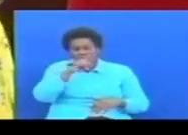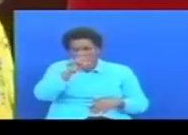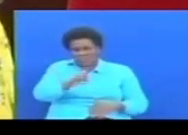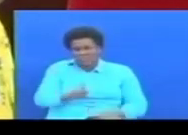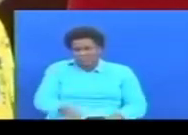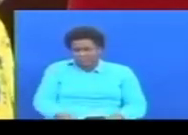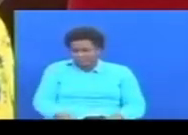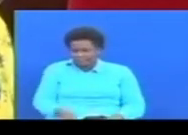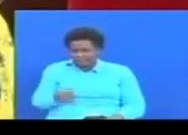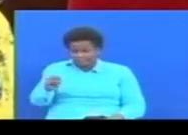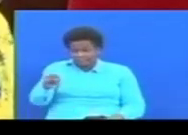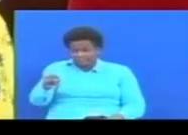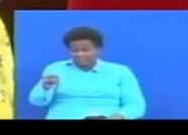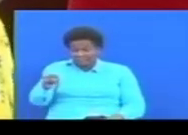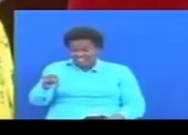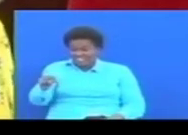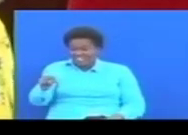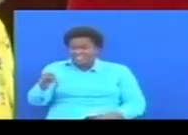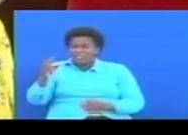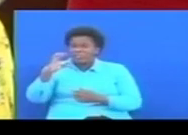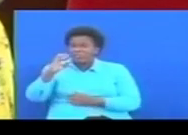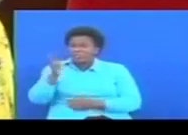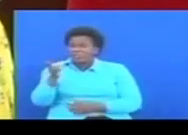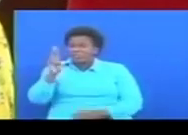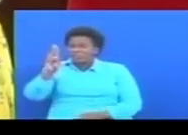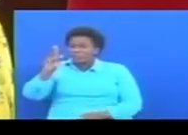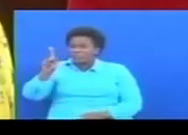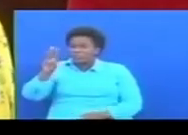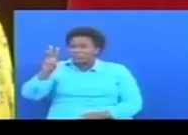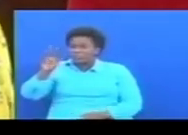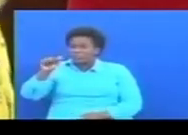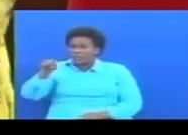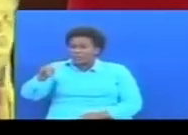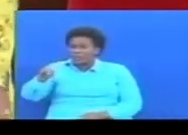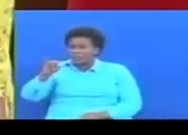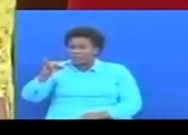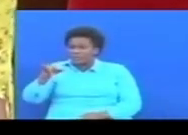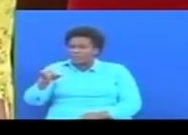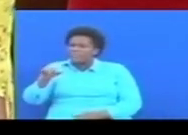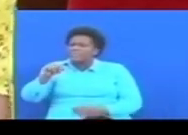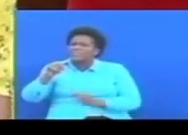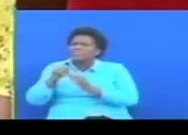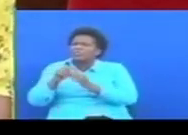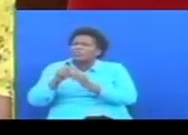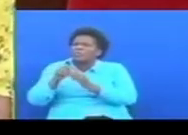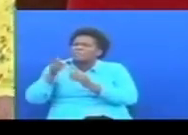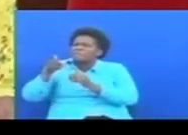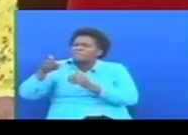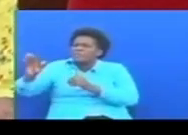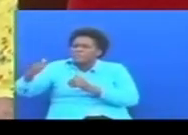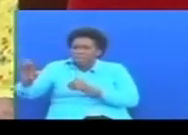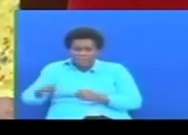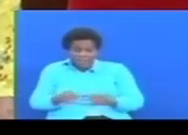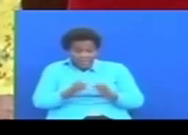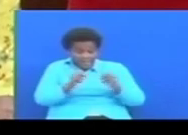Mazizini ni barabarani na ni senta na karibu na shehia nyingi kama vile Shakani, Kombeni, Maungani na